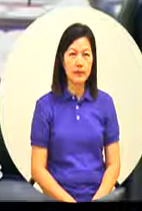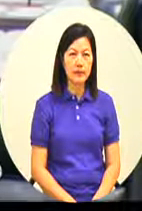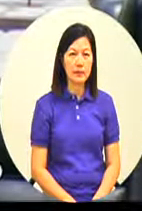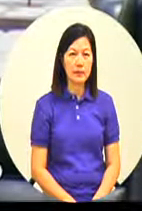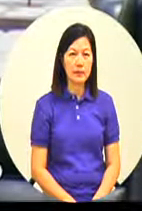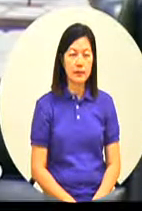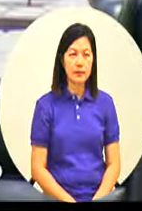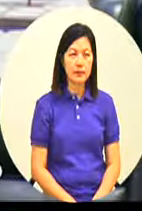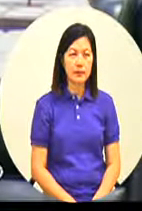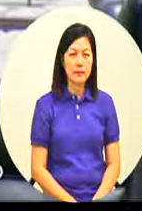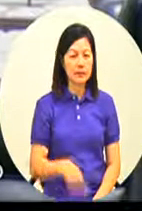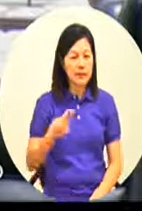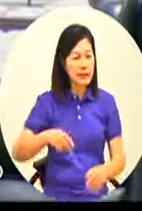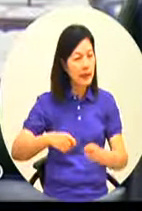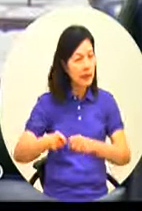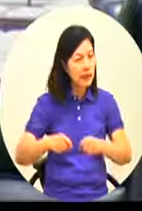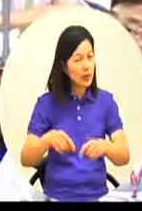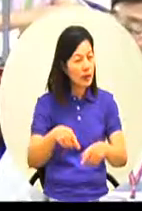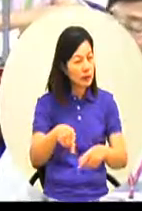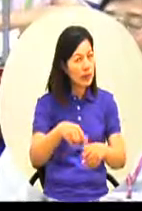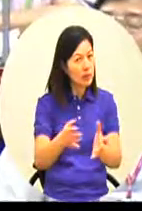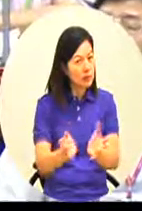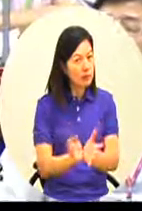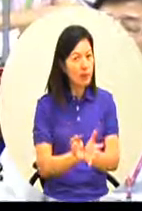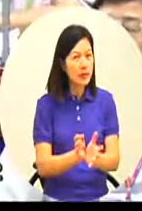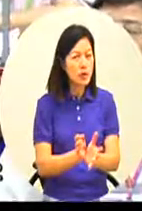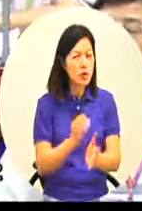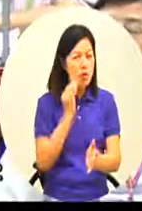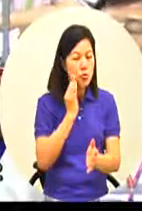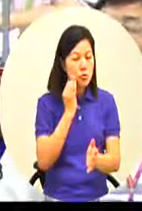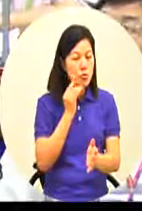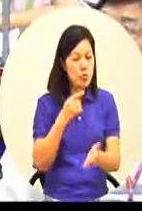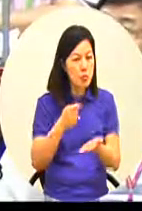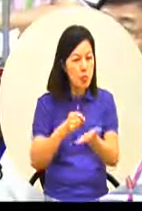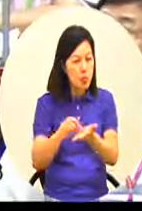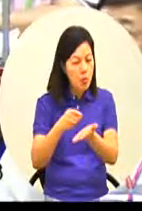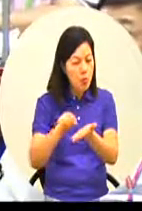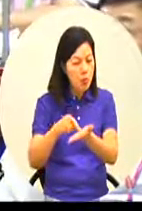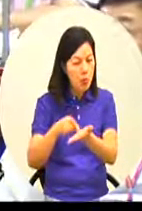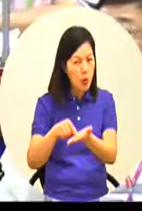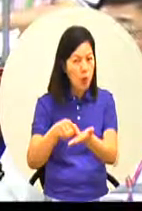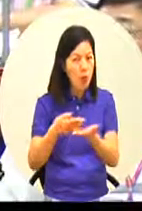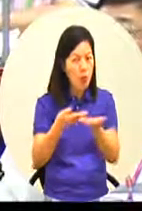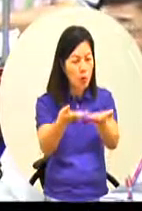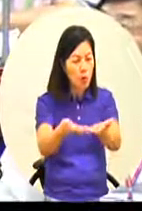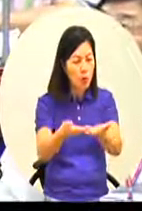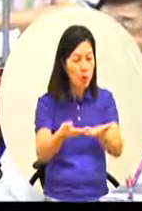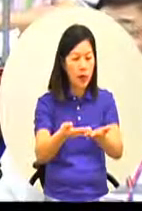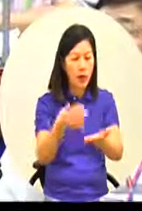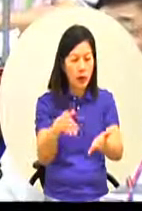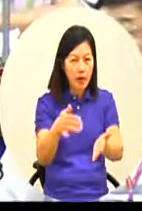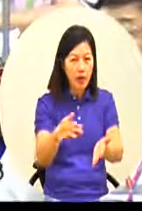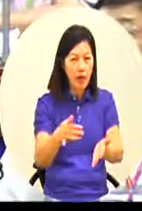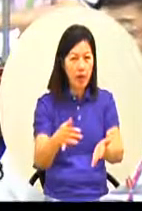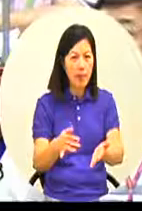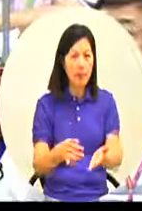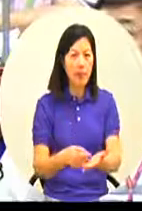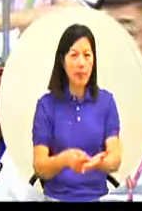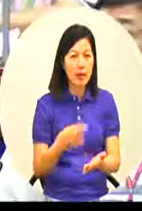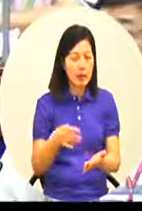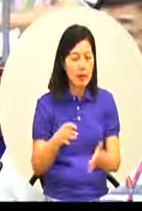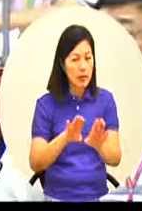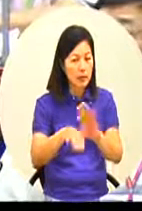那个从化的部分啦，哈，他如果是还没有点交的部分，那等于是说还没有点交给他的时候，他税